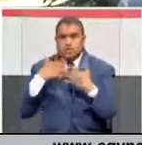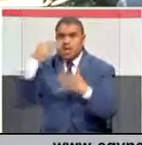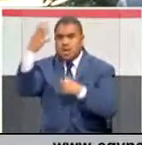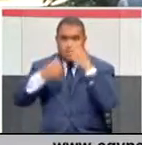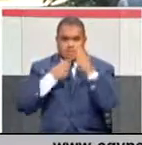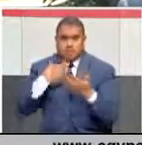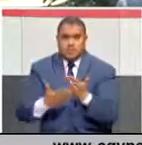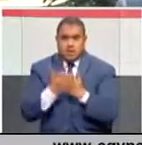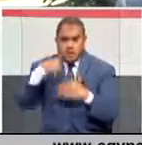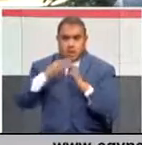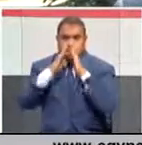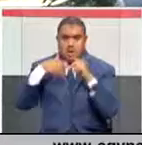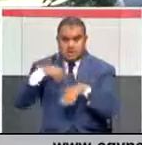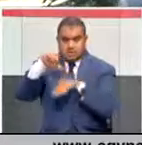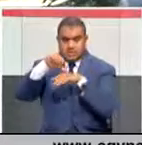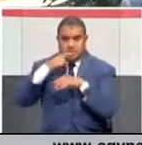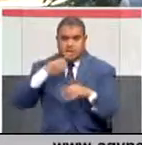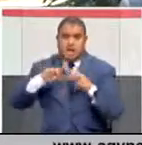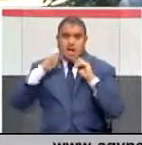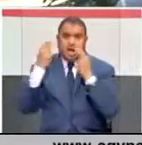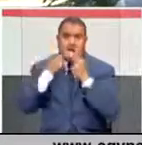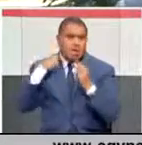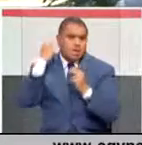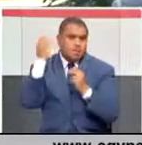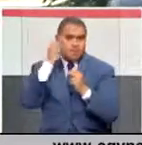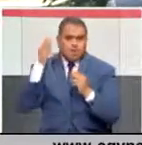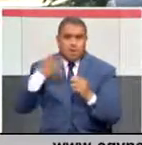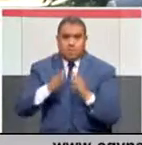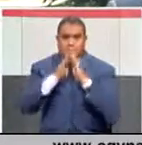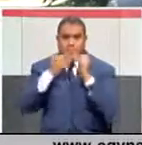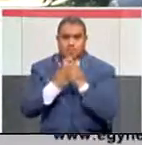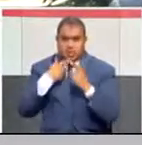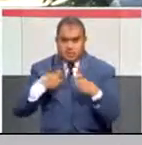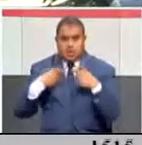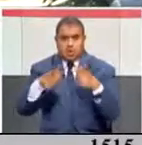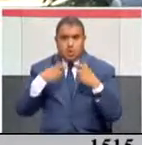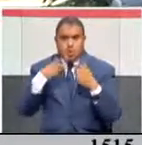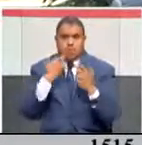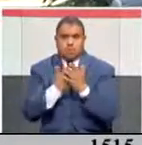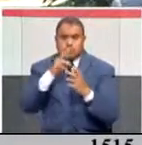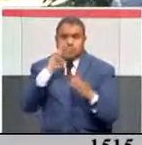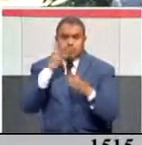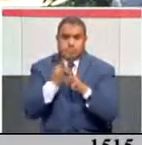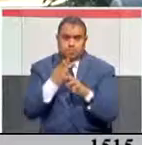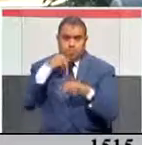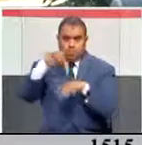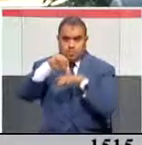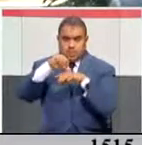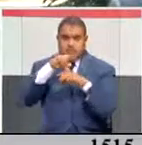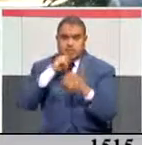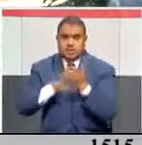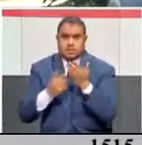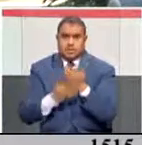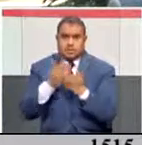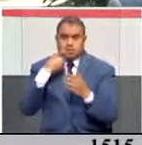مصر بموقعها جغرافي ورياداتها في قطاعات الاتصالات وتكنولوجيا المعلومات زي هي هتبقى مركز